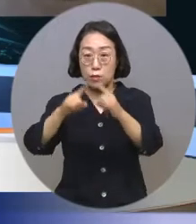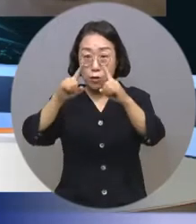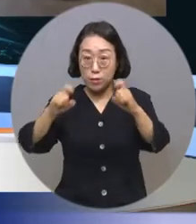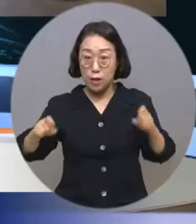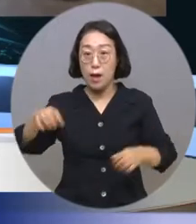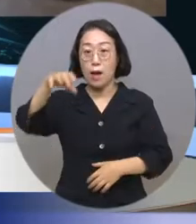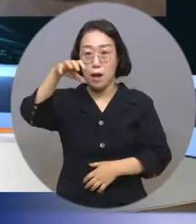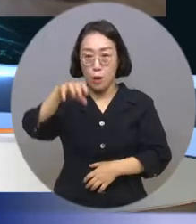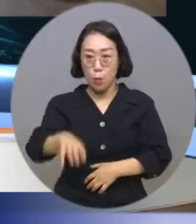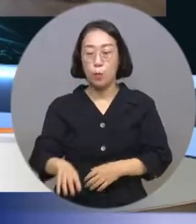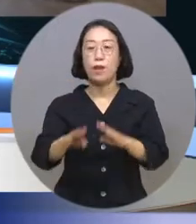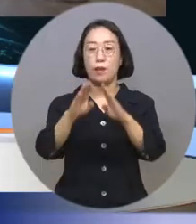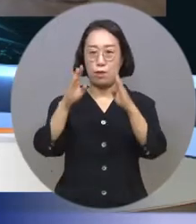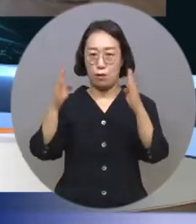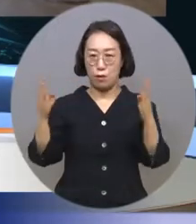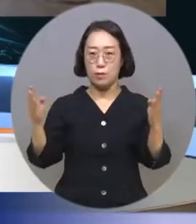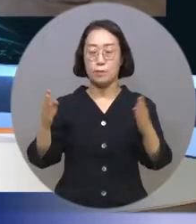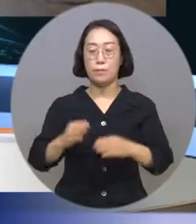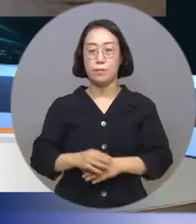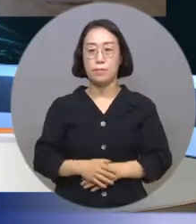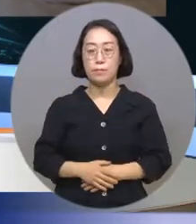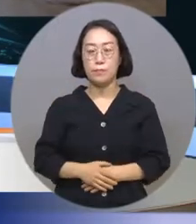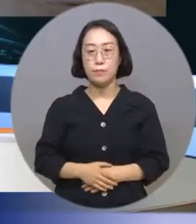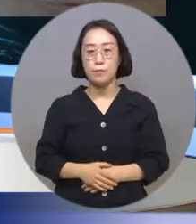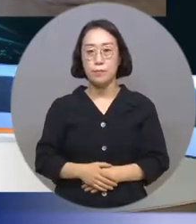개최됐습니다. 전우주 기자가 보도합니다.